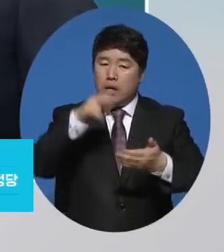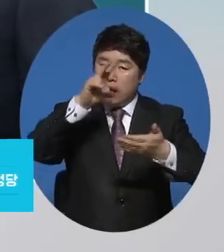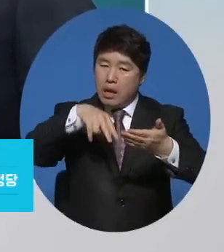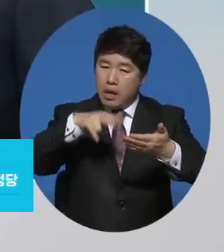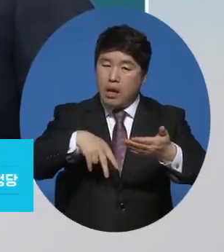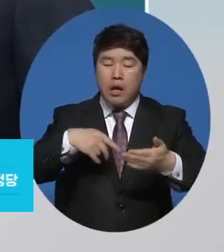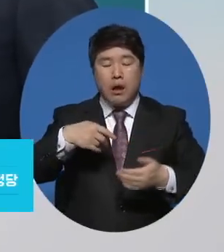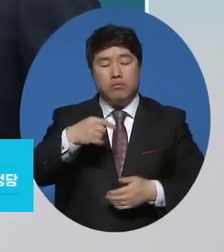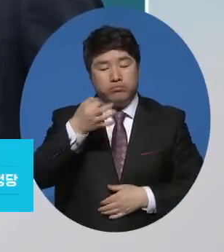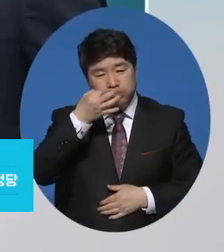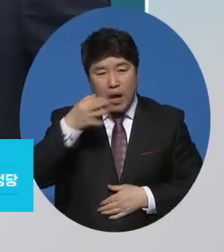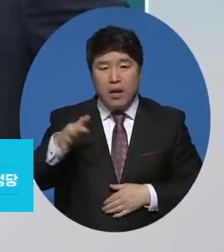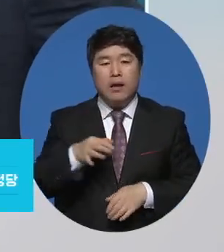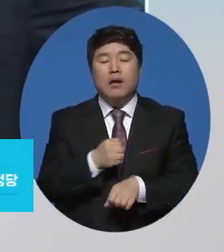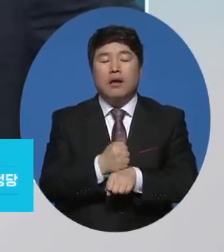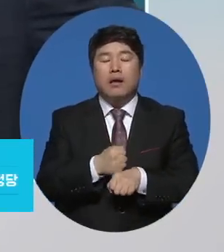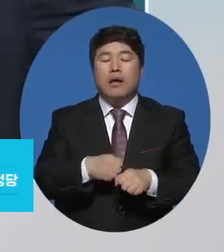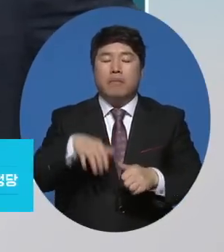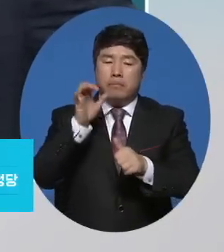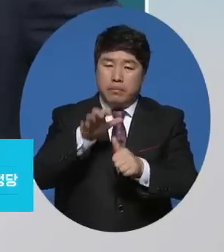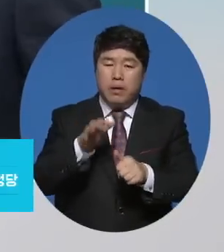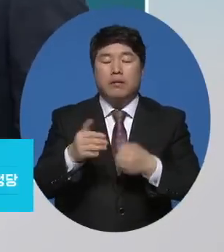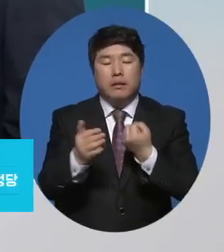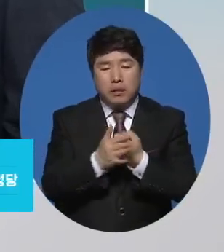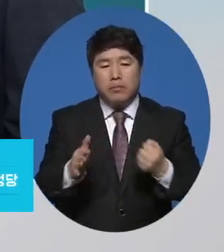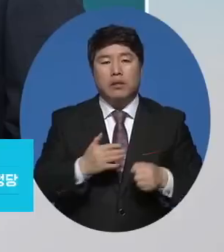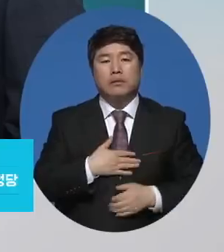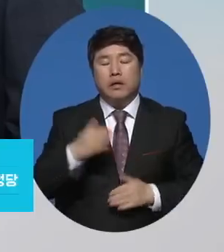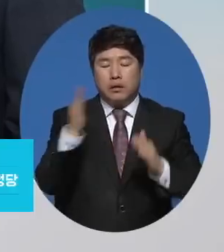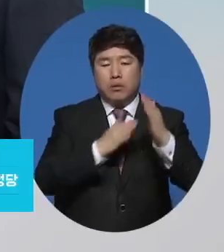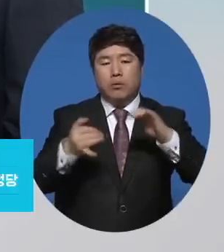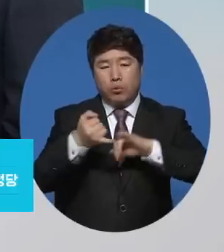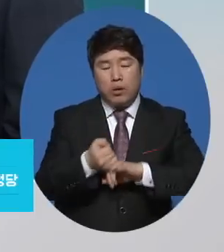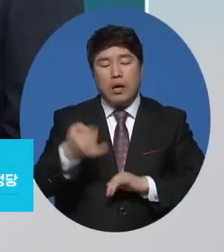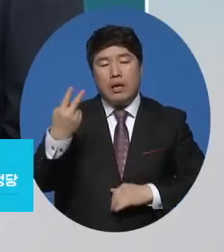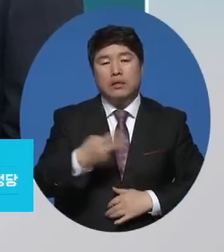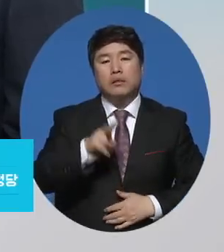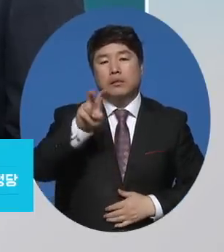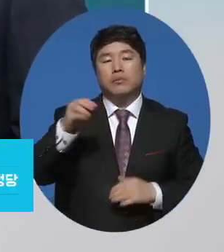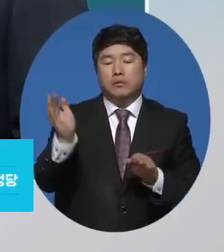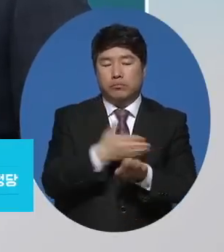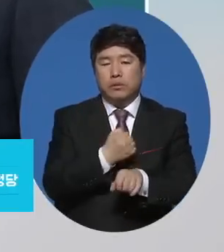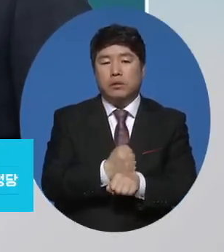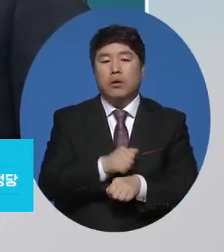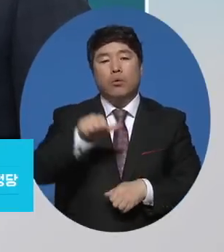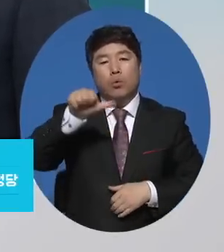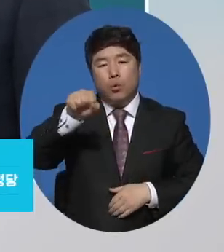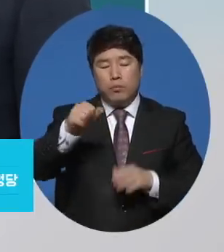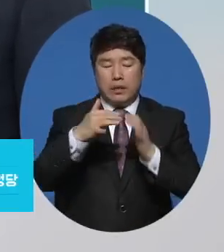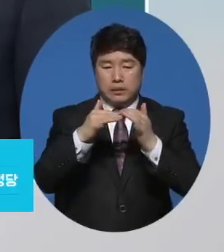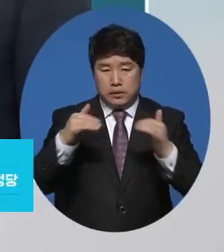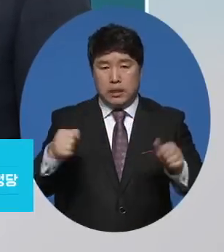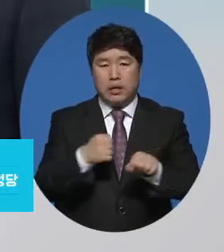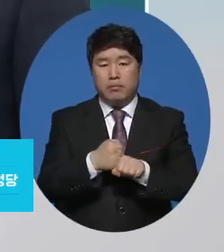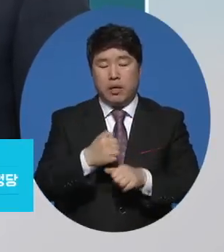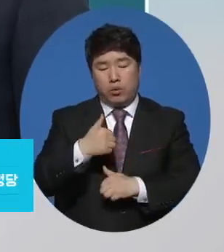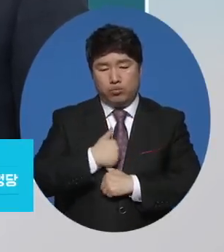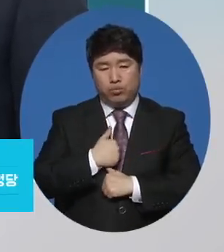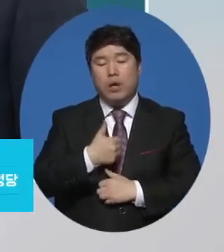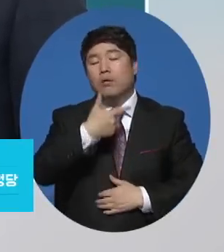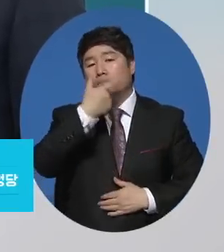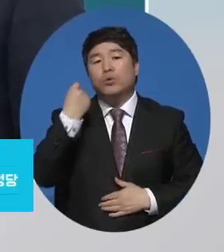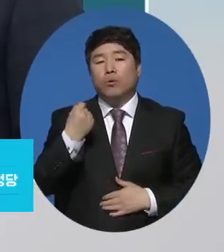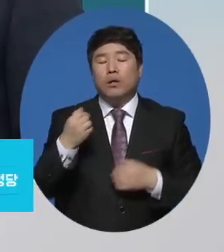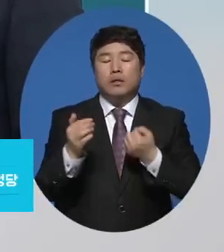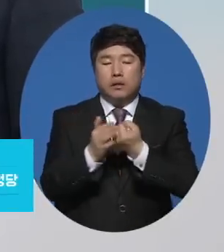보시고 비판 하셔서 그래요 제 공약은 2022년부터 약 5만 명의 병력이 모자라기